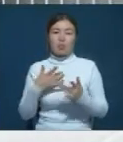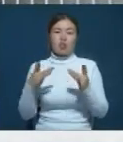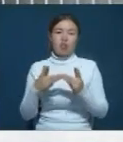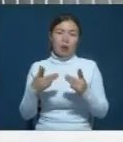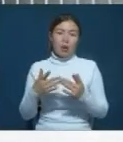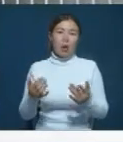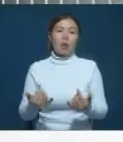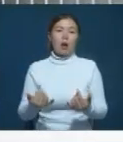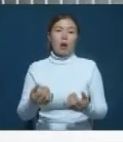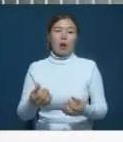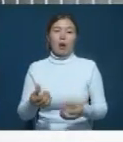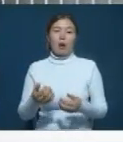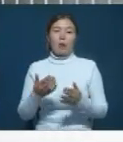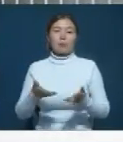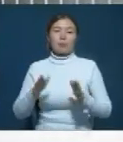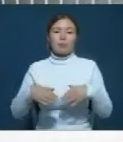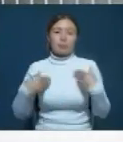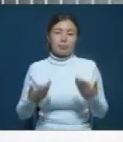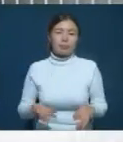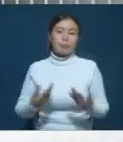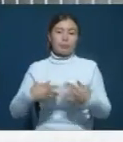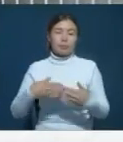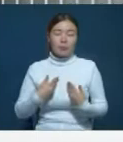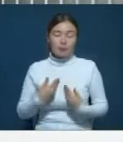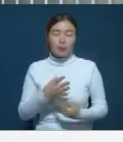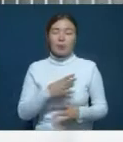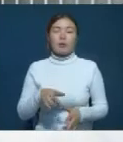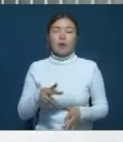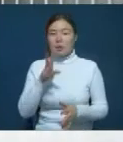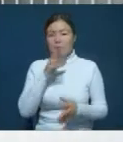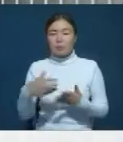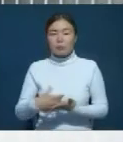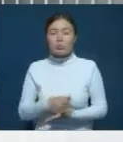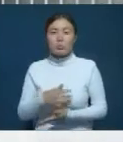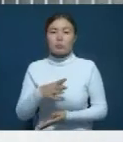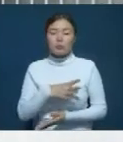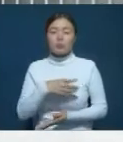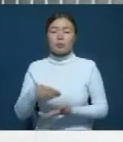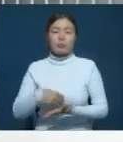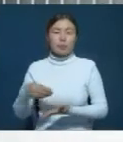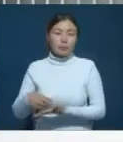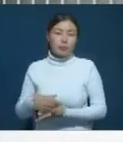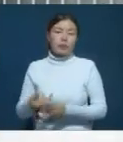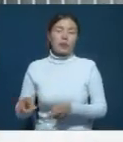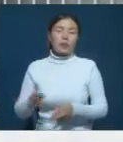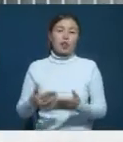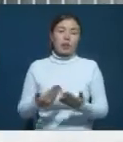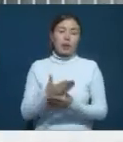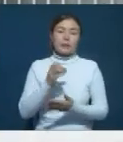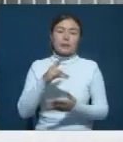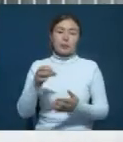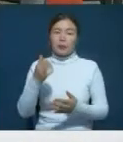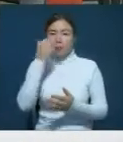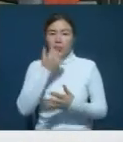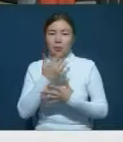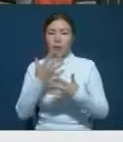жатақханада ұсынылды. Сол стипендиясында төледі. Сол жаңа серпінге рахметімізді